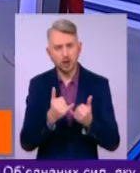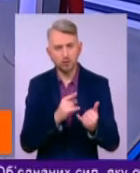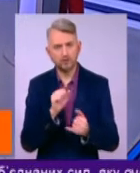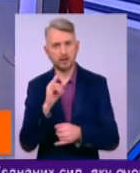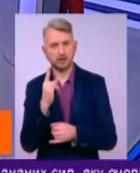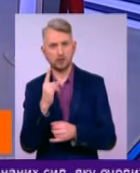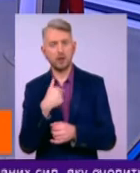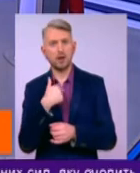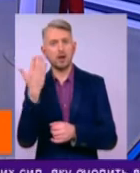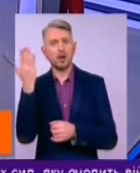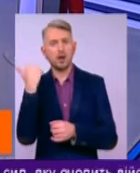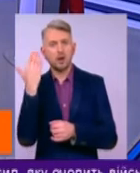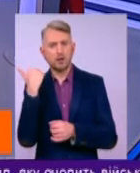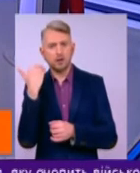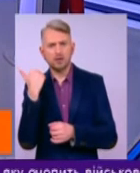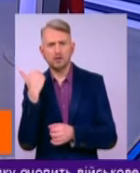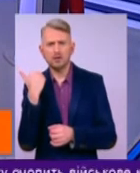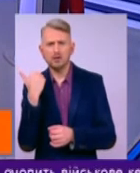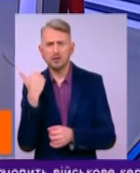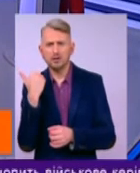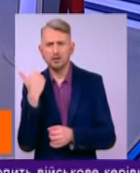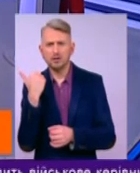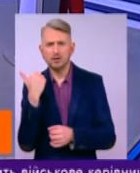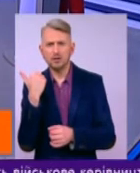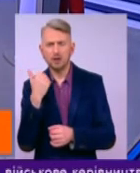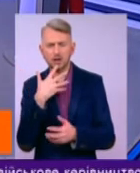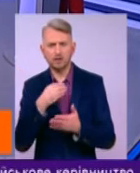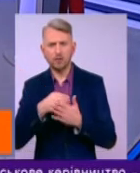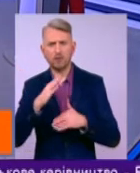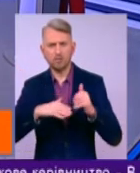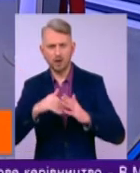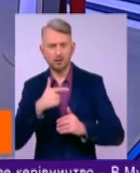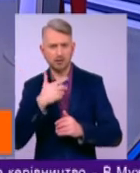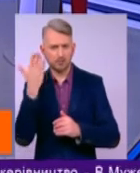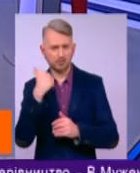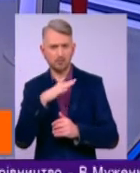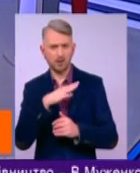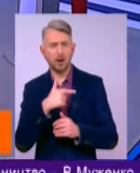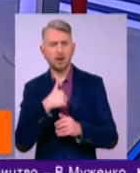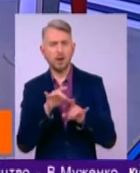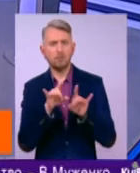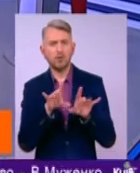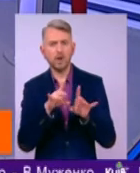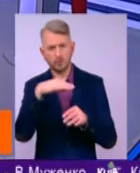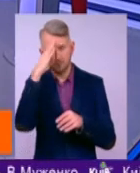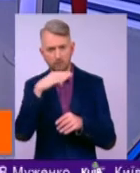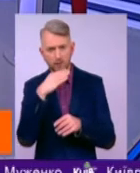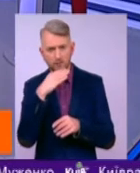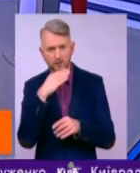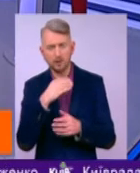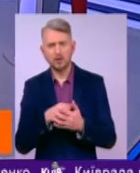Я колишній слідчий і зі своєї практики поясню, тато з мамою розвелись,